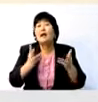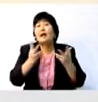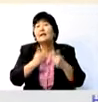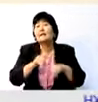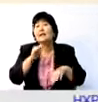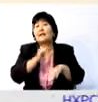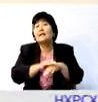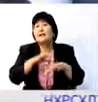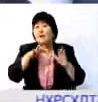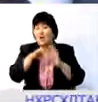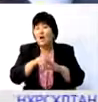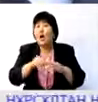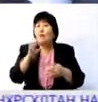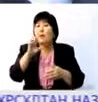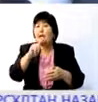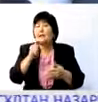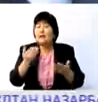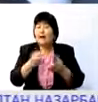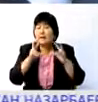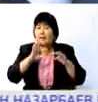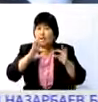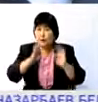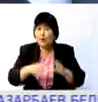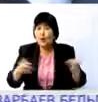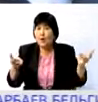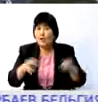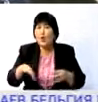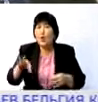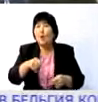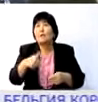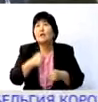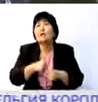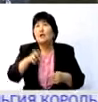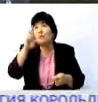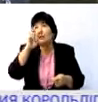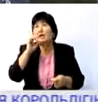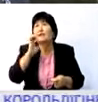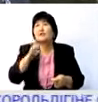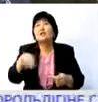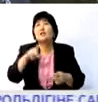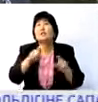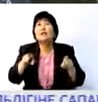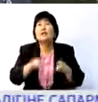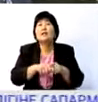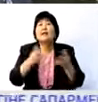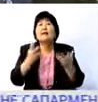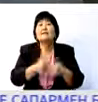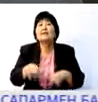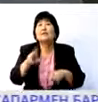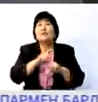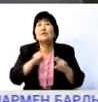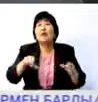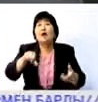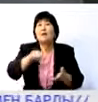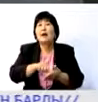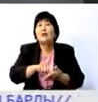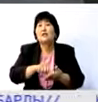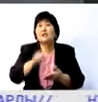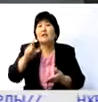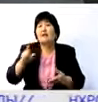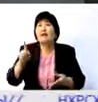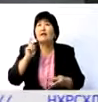дерекке енсін. Базаны қайта қарап, пысықтауға жеттеп, облыс әкімі мемлекеттік кірістер департаментінің және статистика департаментінің басшыларына